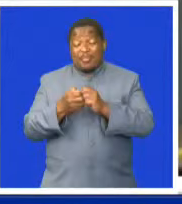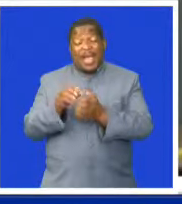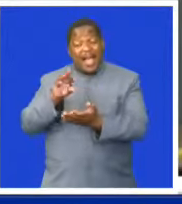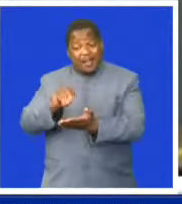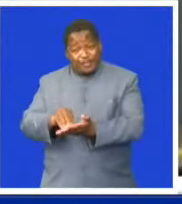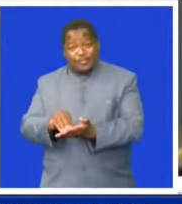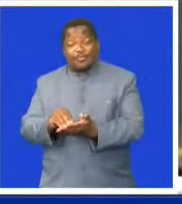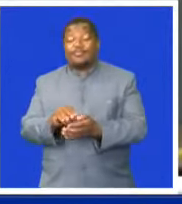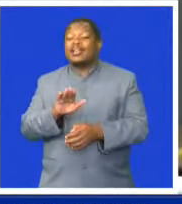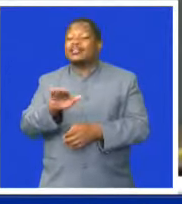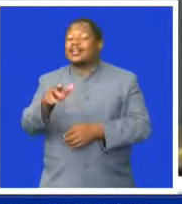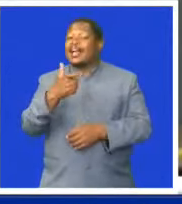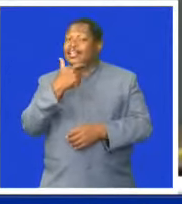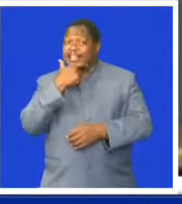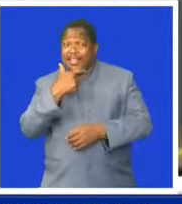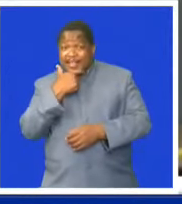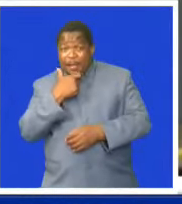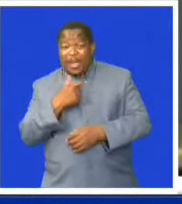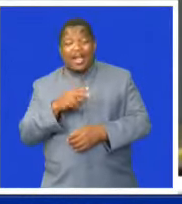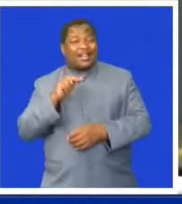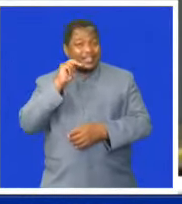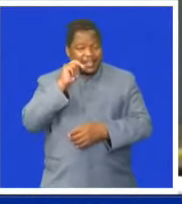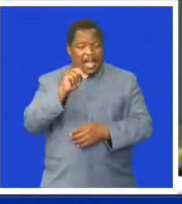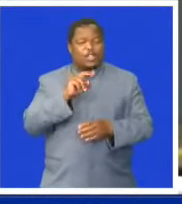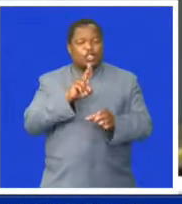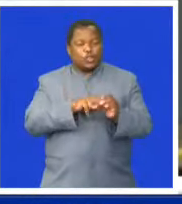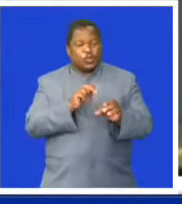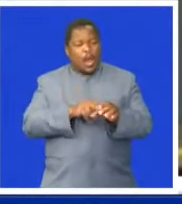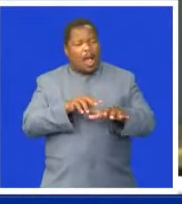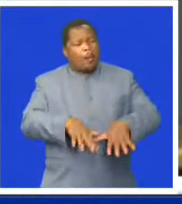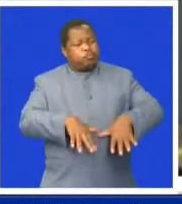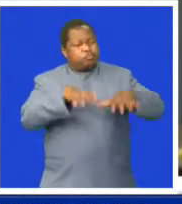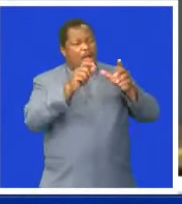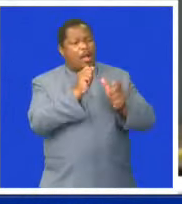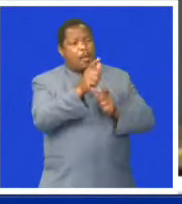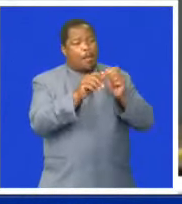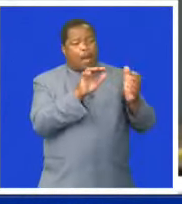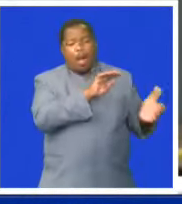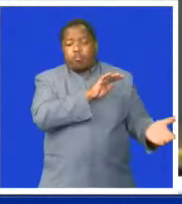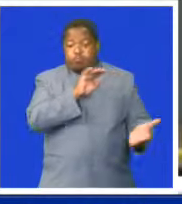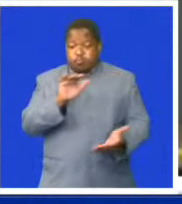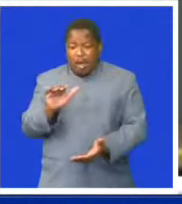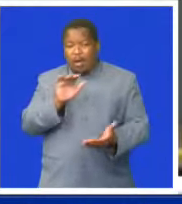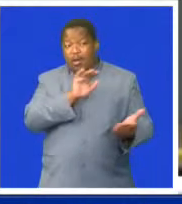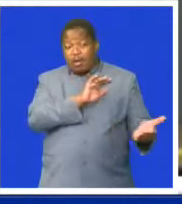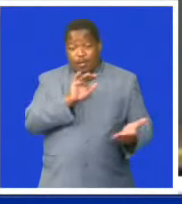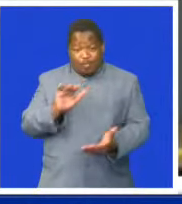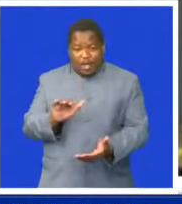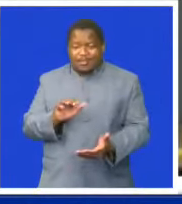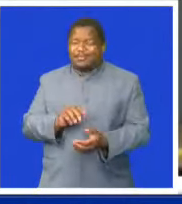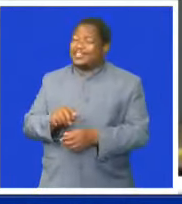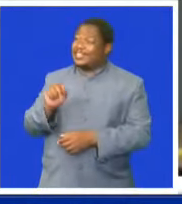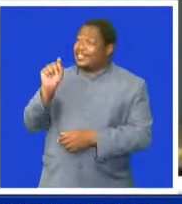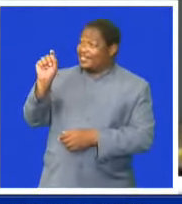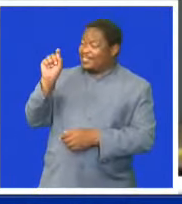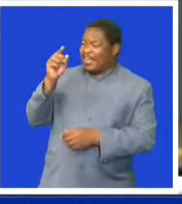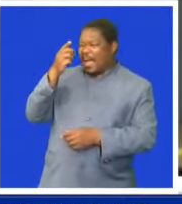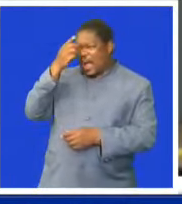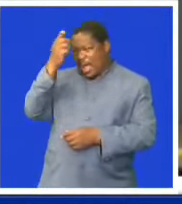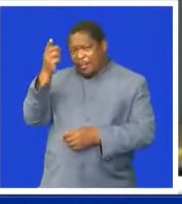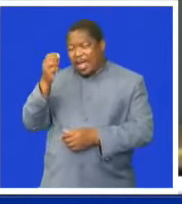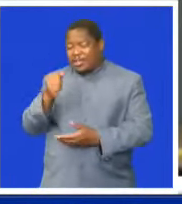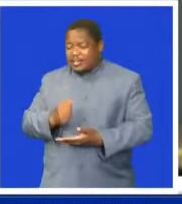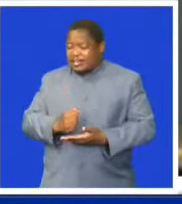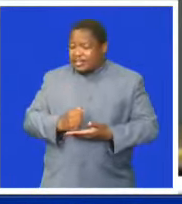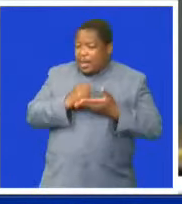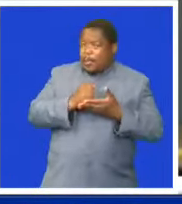ku position ukuthi vele sitawukhona ku recover njengoba solo simile ingabe government yena asathi ke lokuthi